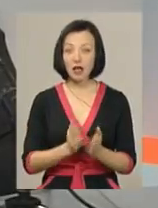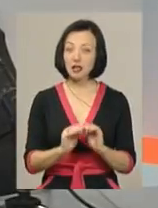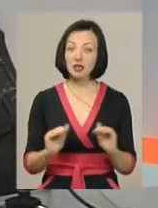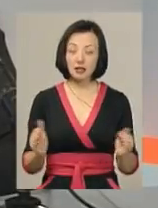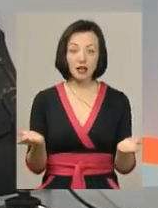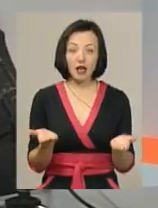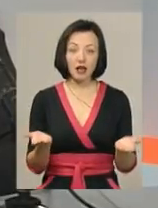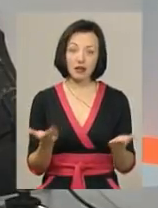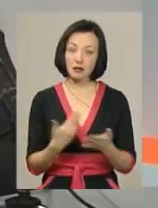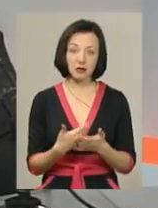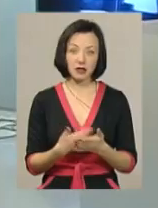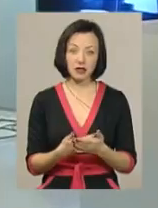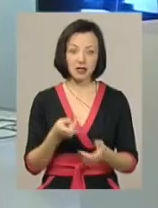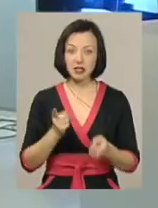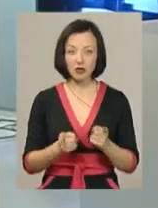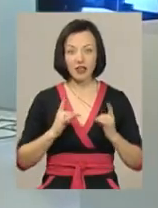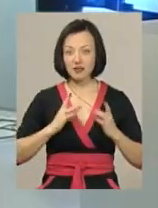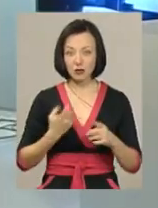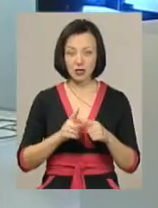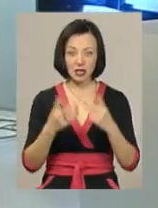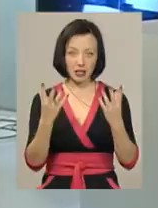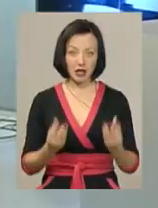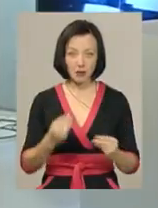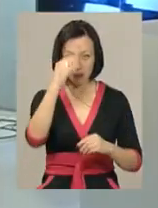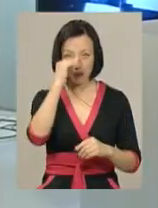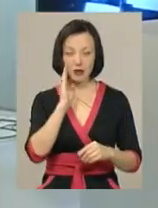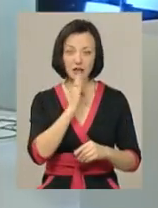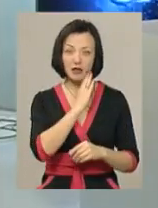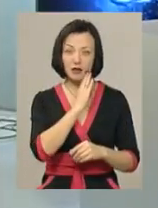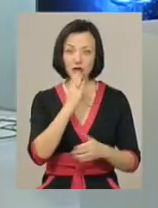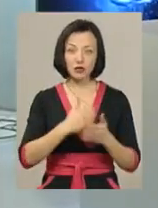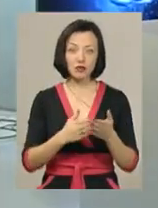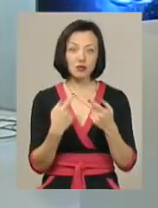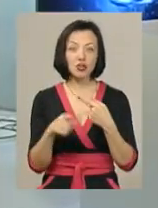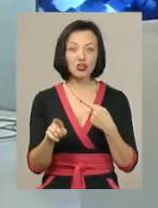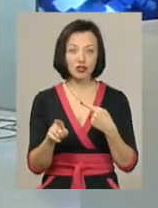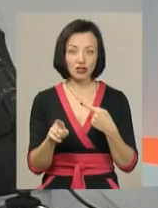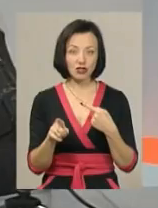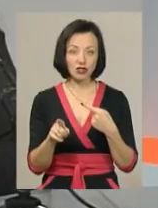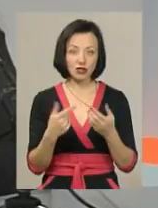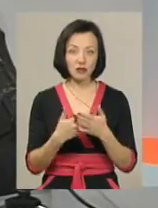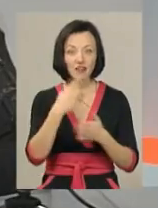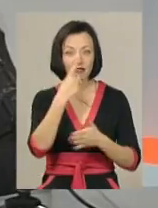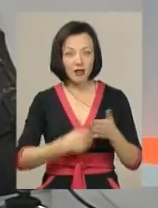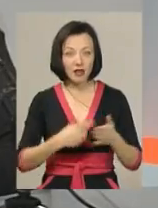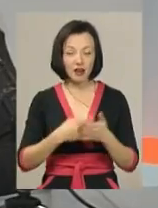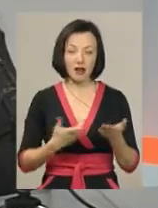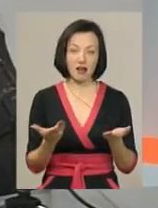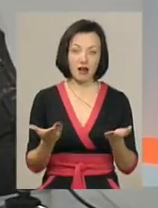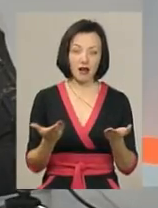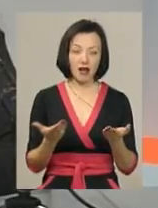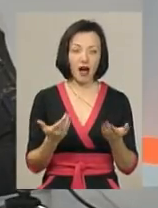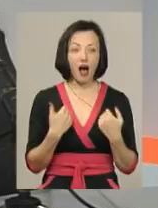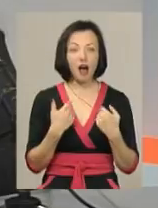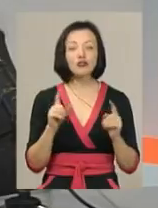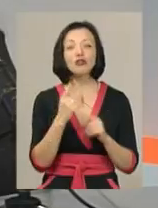діти які наприклад дійсно не святкують це свята тому що у батьків зовсім інші там віросповідування і я